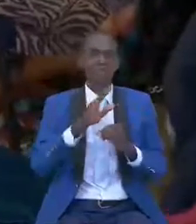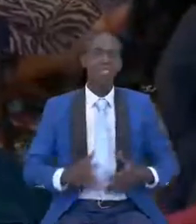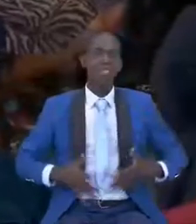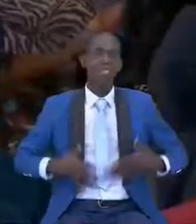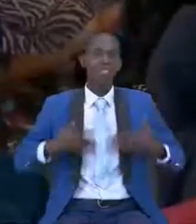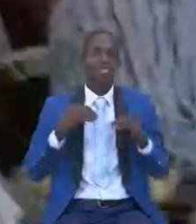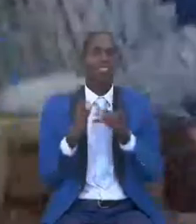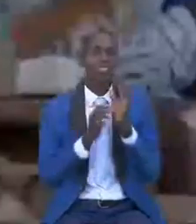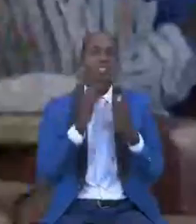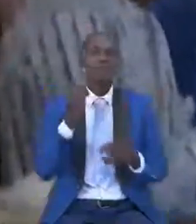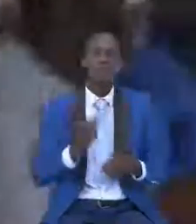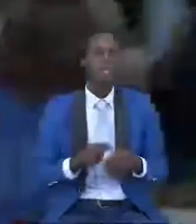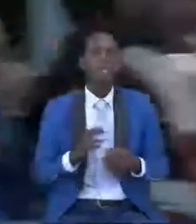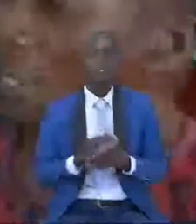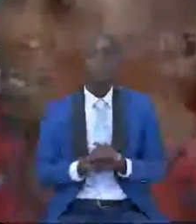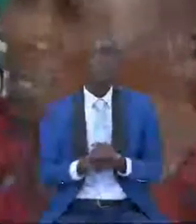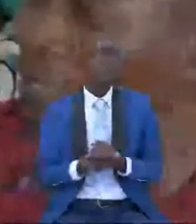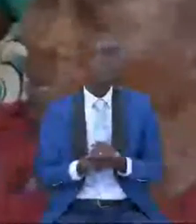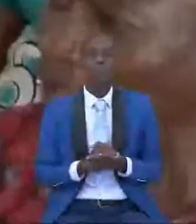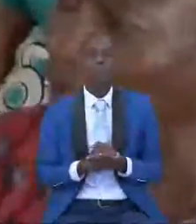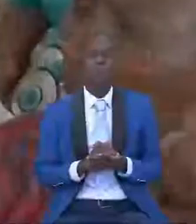de Jésus.